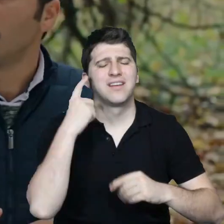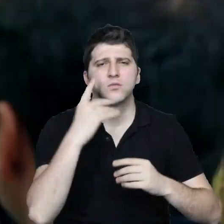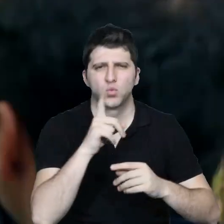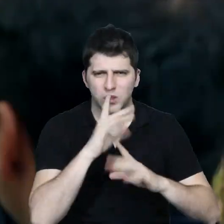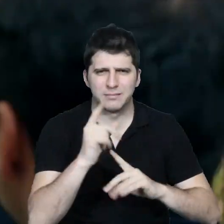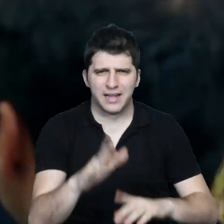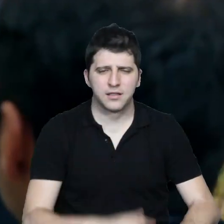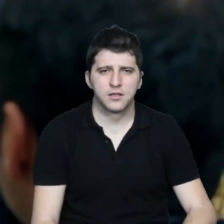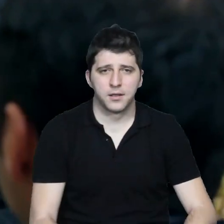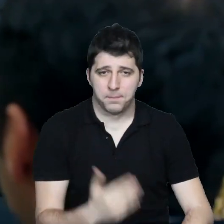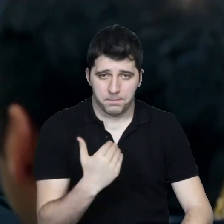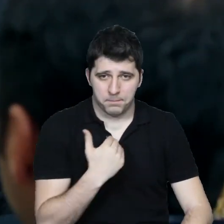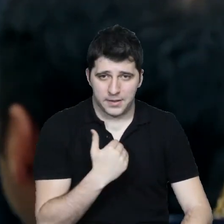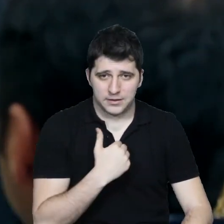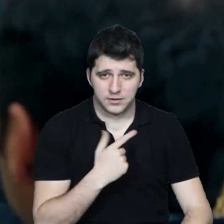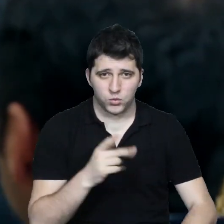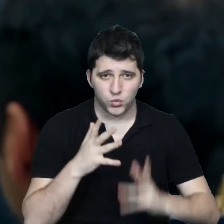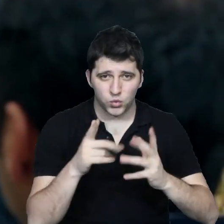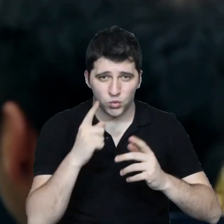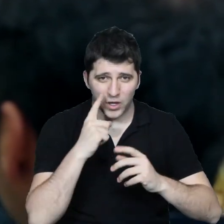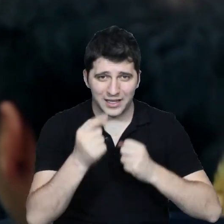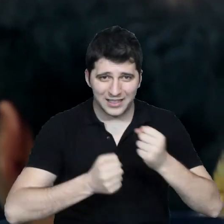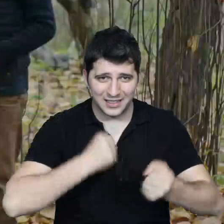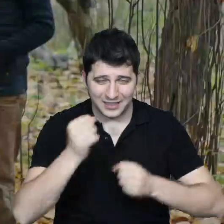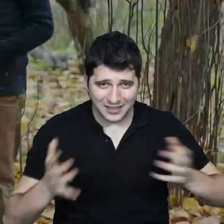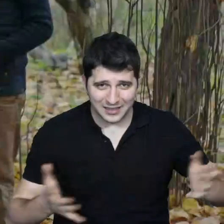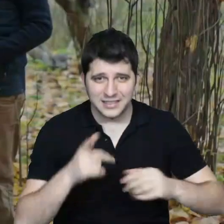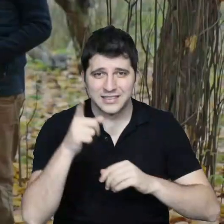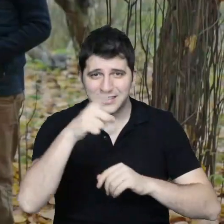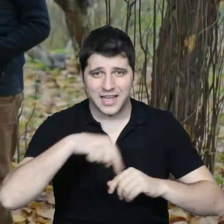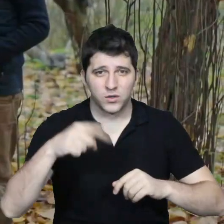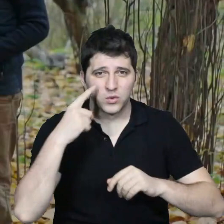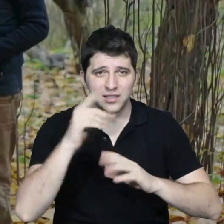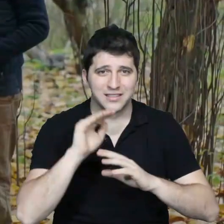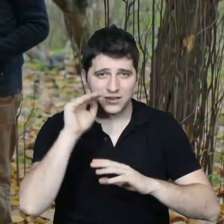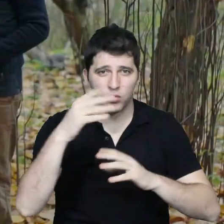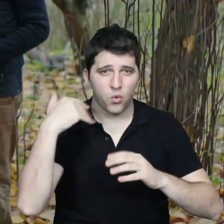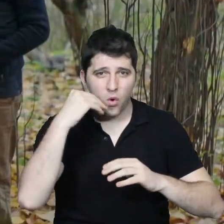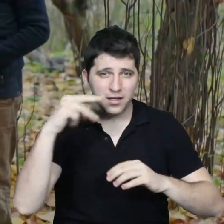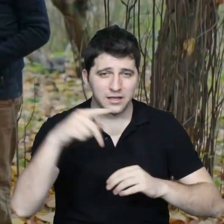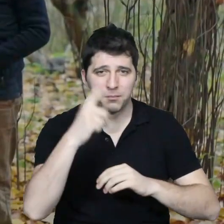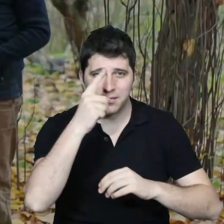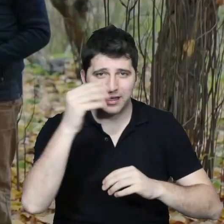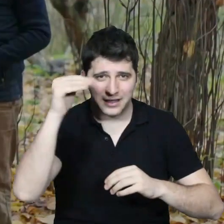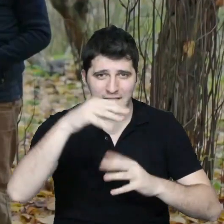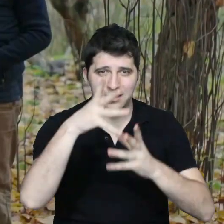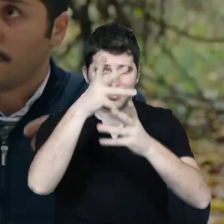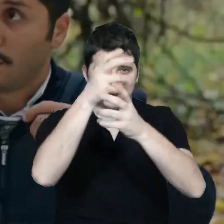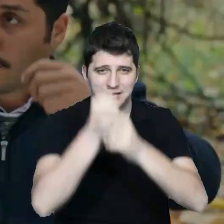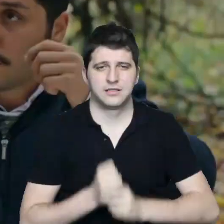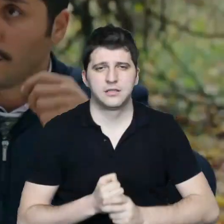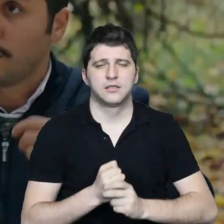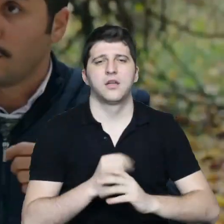İsmail. Biz de sürüyü Fatih'le çukura doğru kovalayacağız. Sen de o çukurdan koyunlar geçerken bir tanesinin bacağından